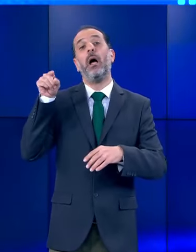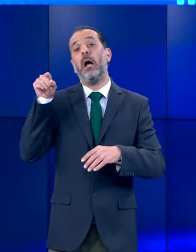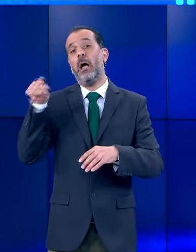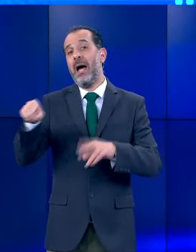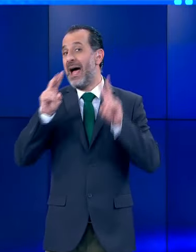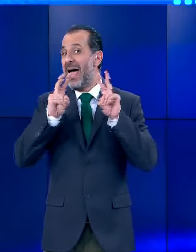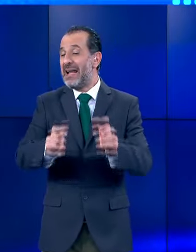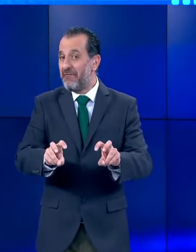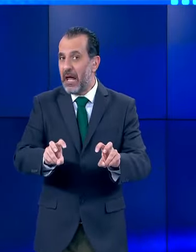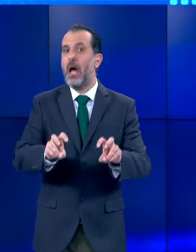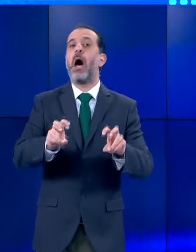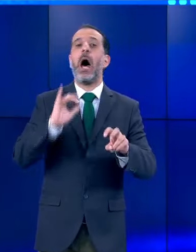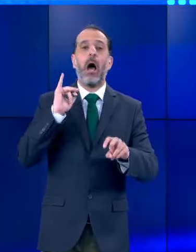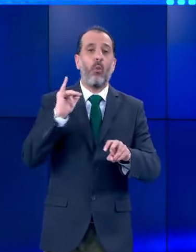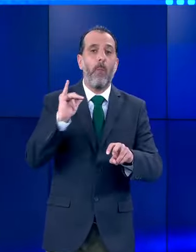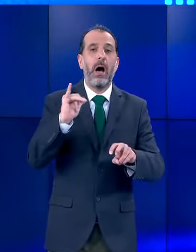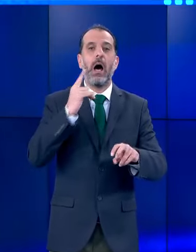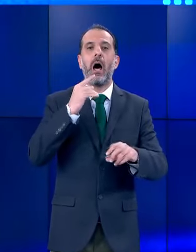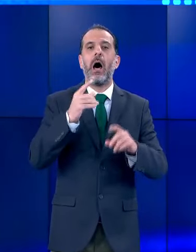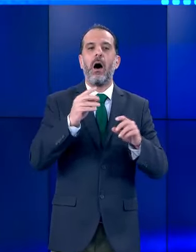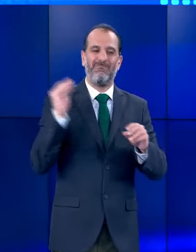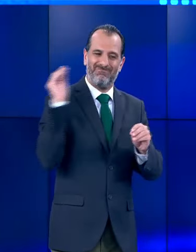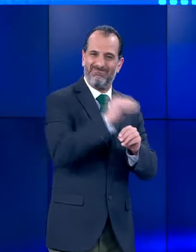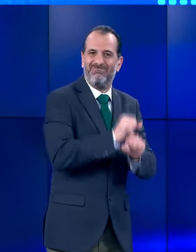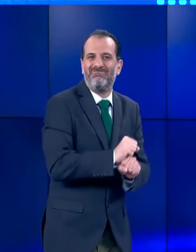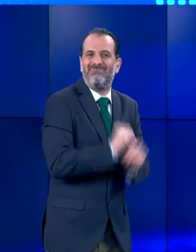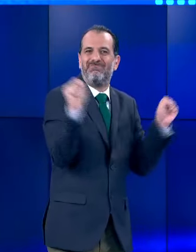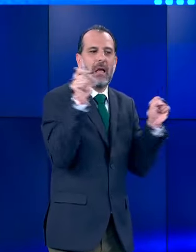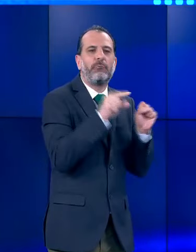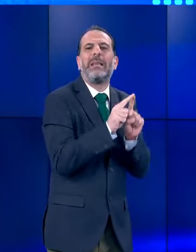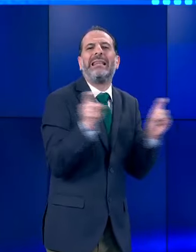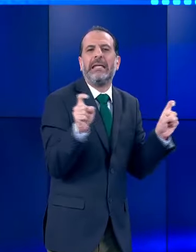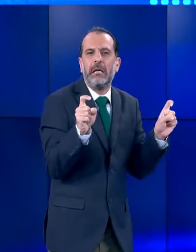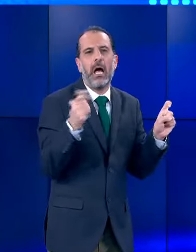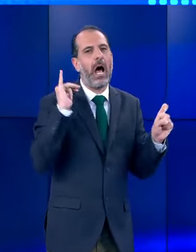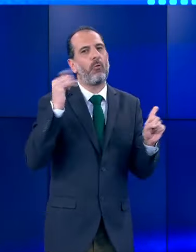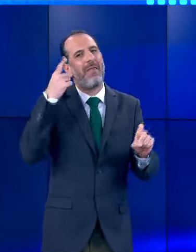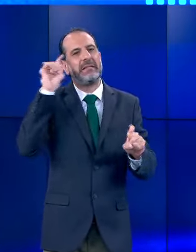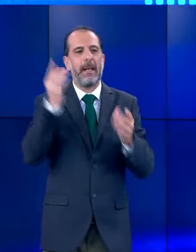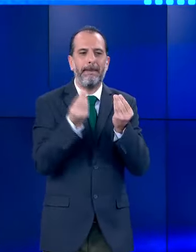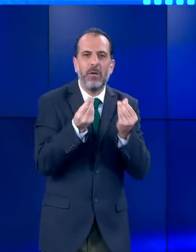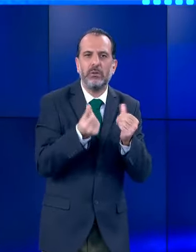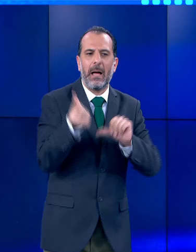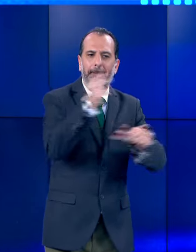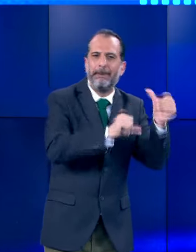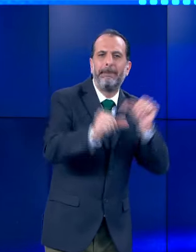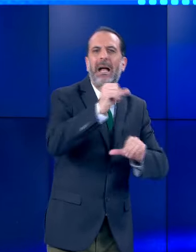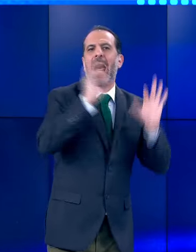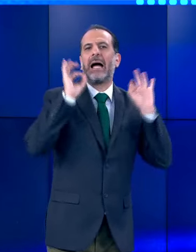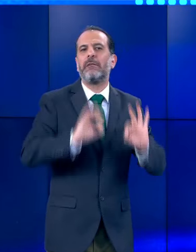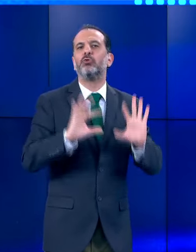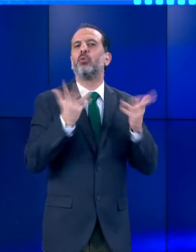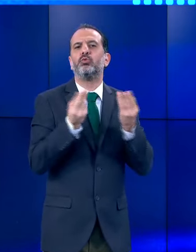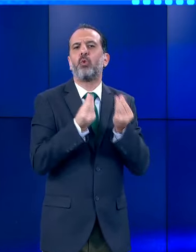προκύψει επίσης και η εκρηκτική ύλη. Θεωρούν κάτι πολύ σημαντικό οι αστυνομικοί να βρουν την ποιότητα της εκρηκτικής